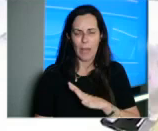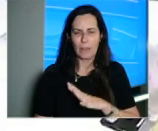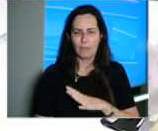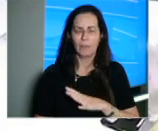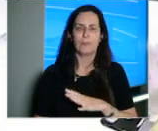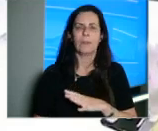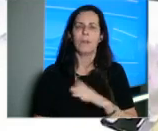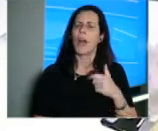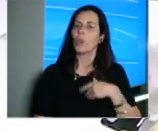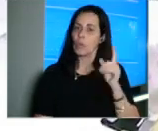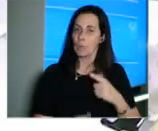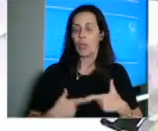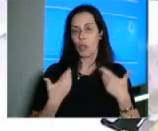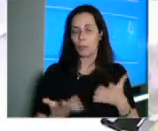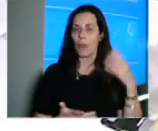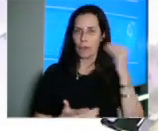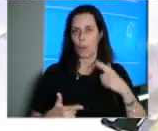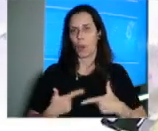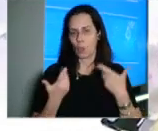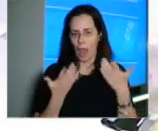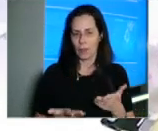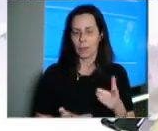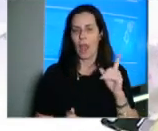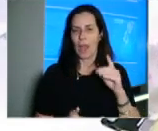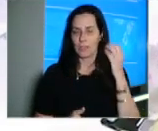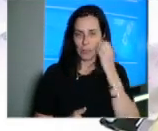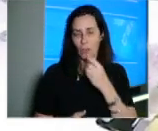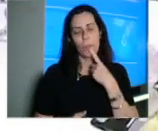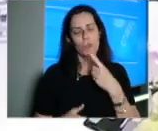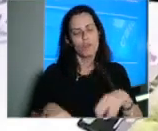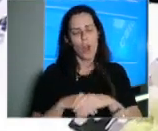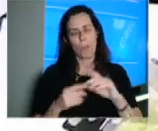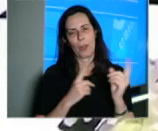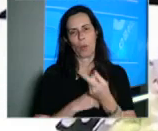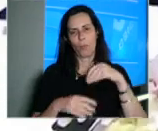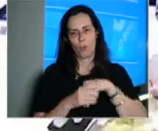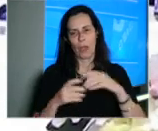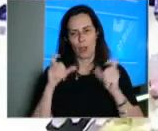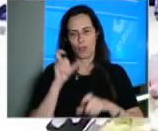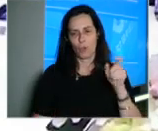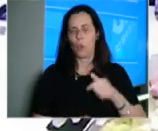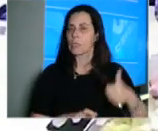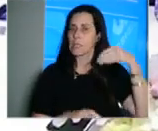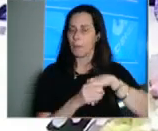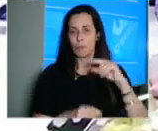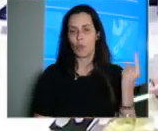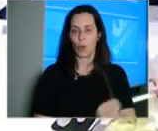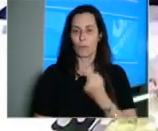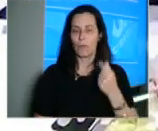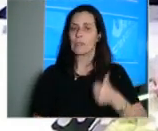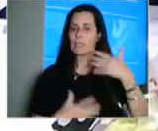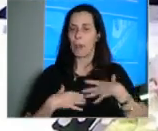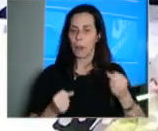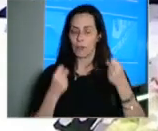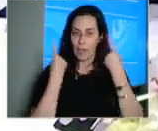לגבולות המדינה. אנחנו צריכים לחיות כאן וללמוד לחיות כאן. אז אריה דרעי קורא לשלום בין כל חלקי העם, הוא שר פנים של כולם, ושר